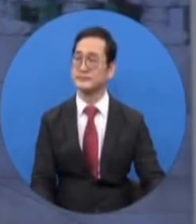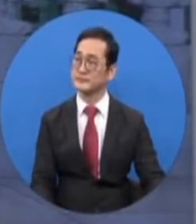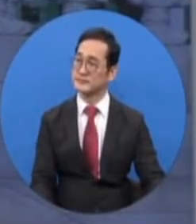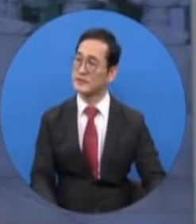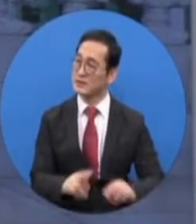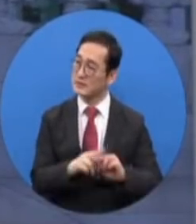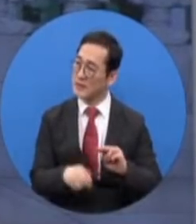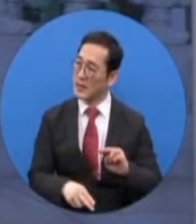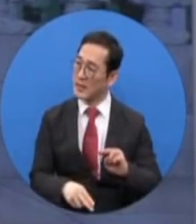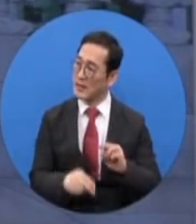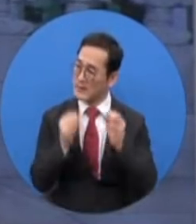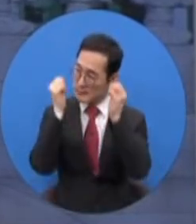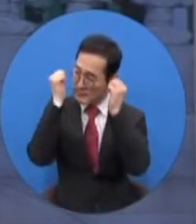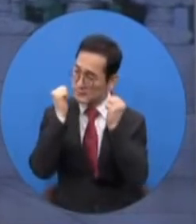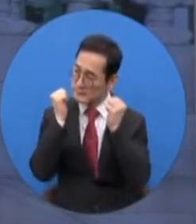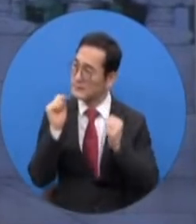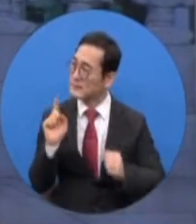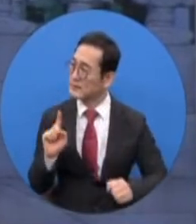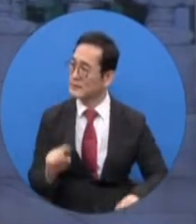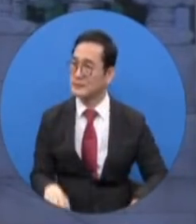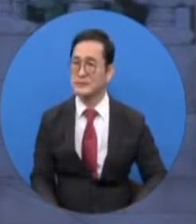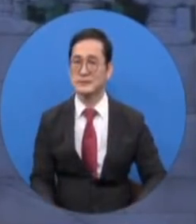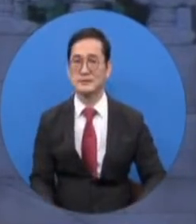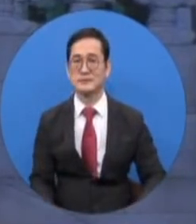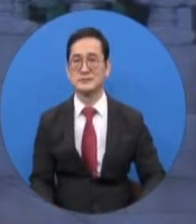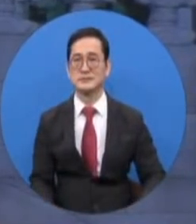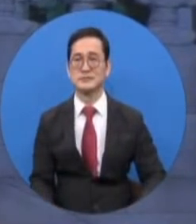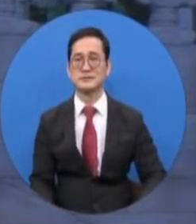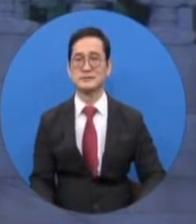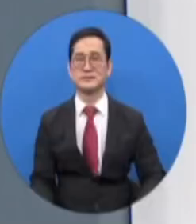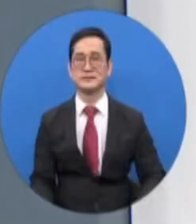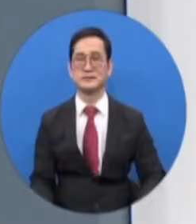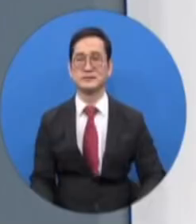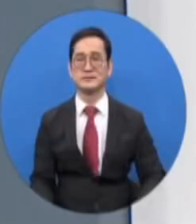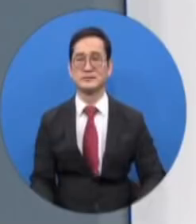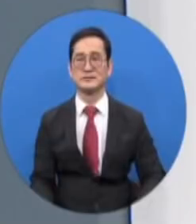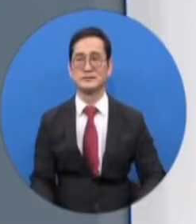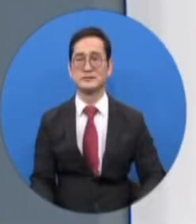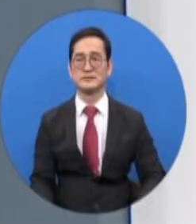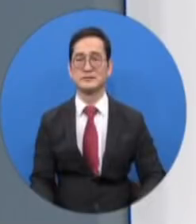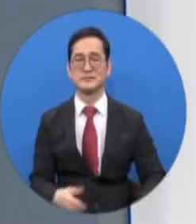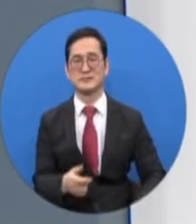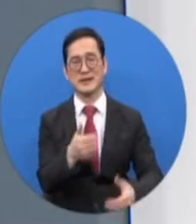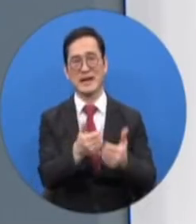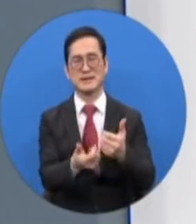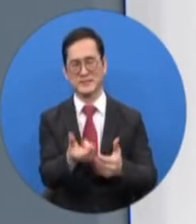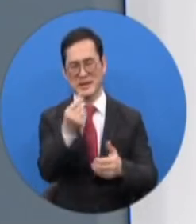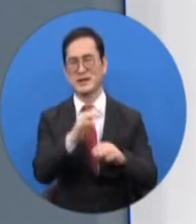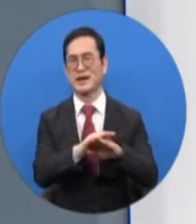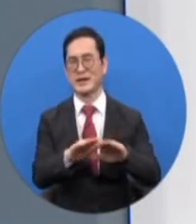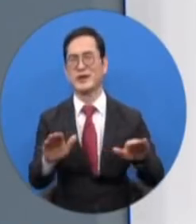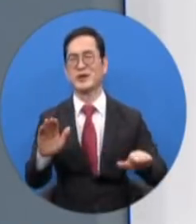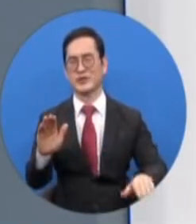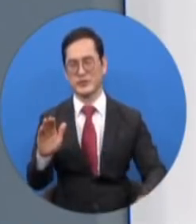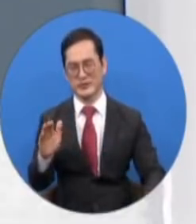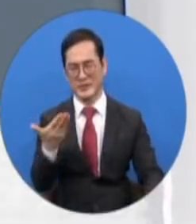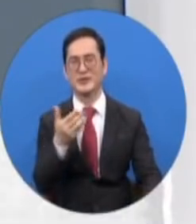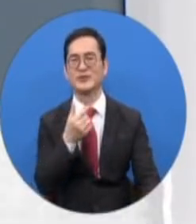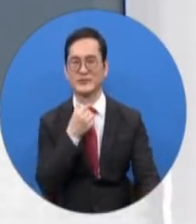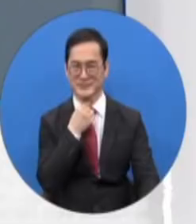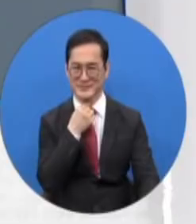한다고 보십니까? 아니면 고소해야 된다고 보십니까? 아니 뭐 제가 뭐 말씀드릴 일은 아닌데 빨리 수습이 돼서 민주당이 좀 제대로 된